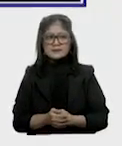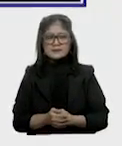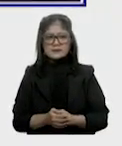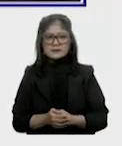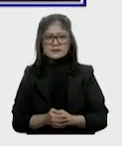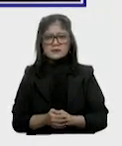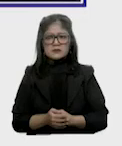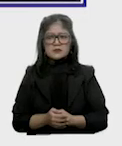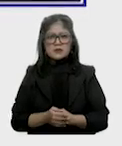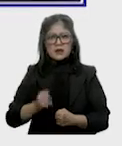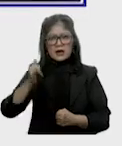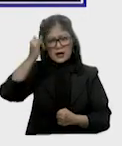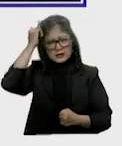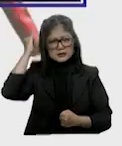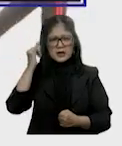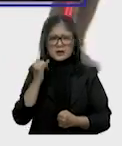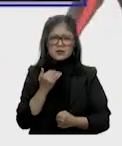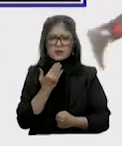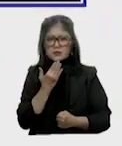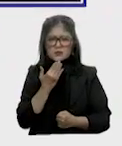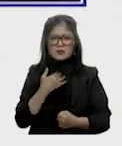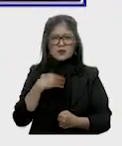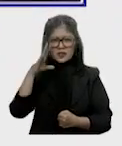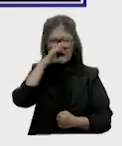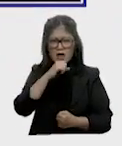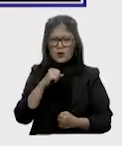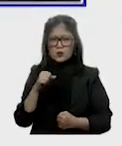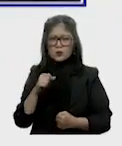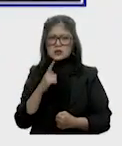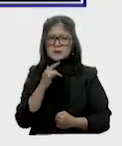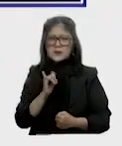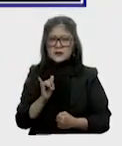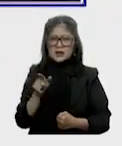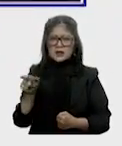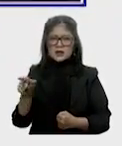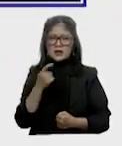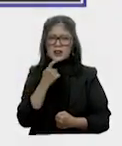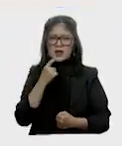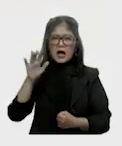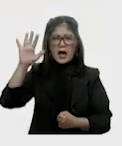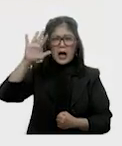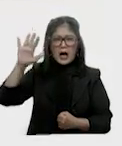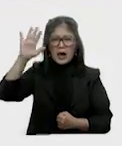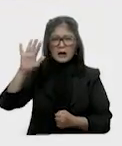Pak Ganjar, kalau yang saya tahu tuh kayak buat nyelamatin tentang alam gitu.